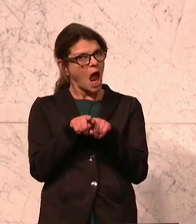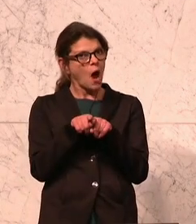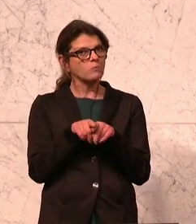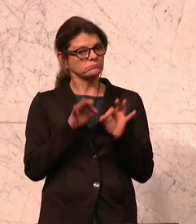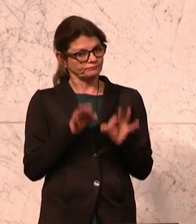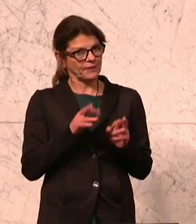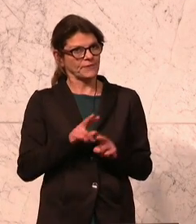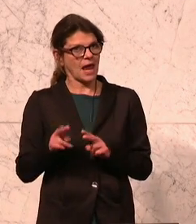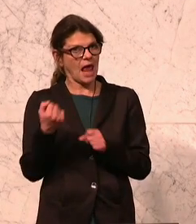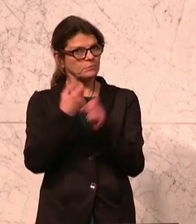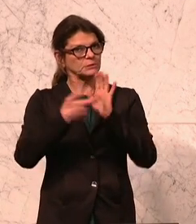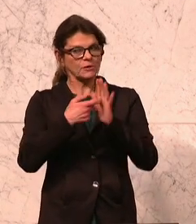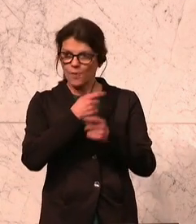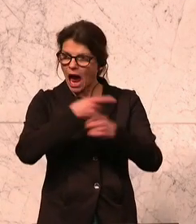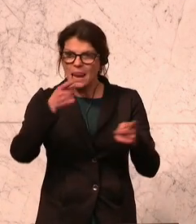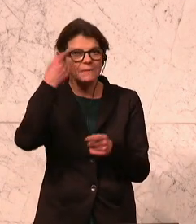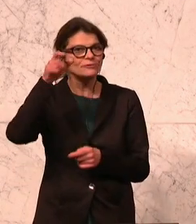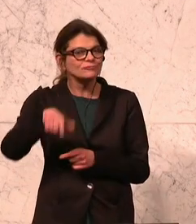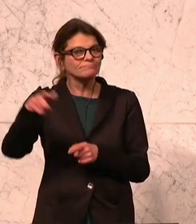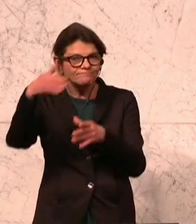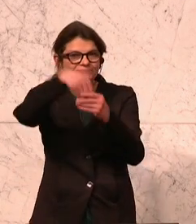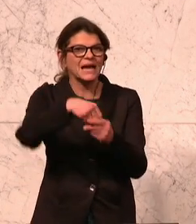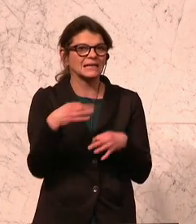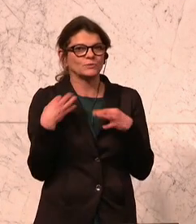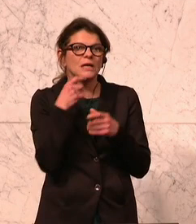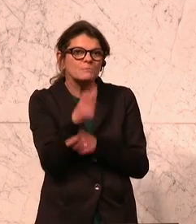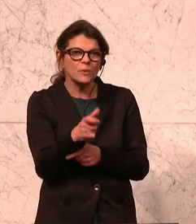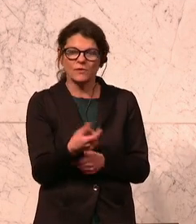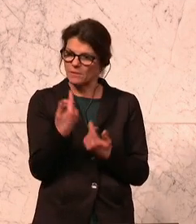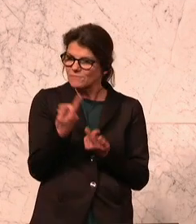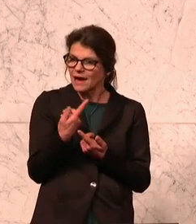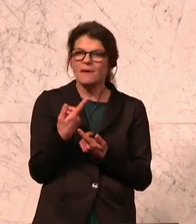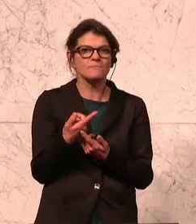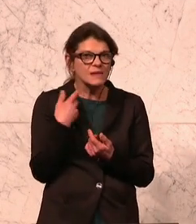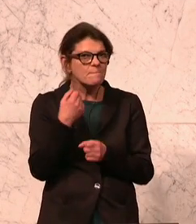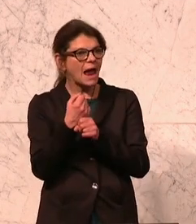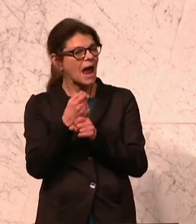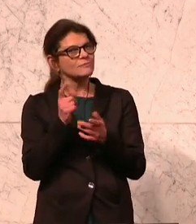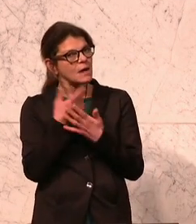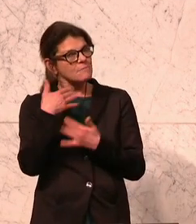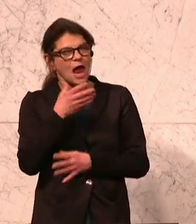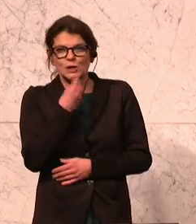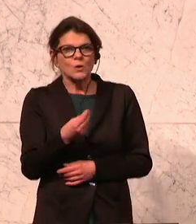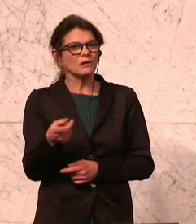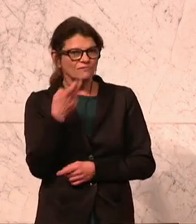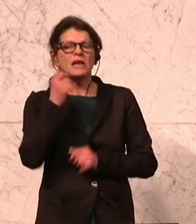faire Arbeitsbedingungen für alle Menschen, die in Gesundheitsberufen arbeiten und machen es attraktiv, eine Kassenstelle anzunehmen.